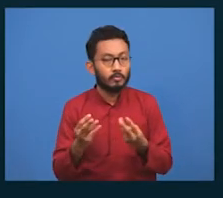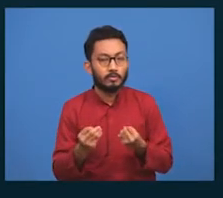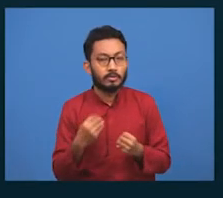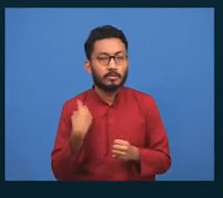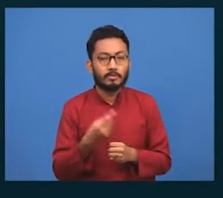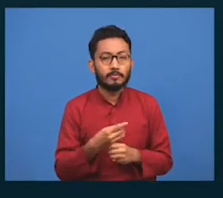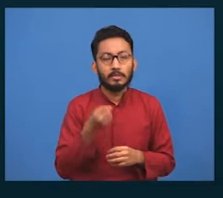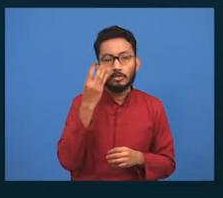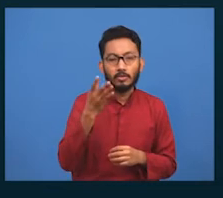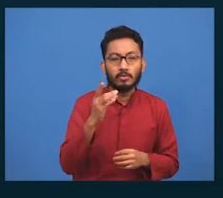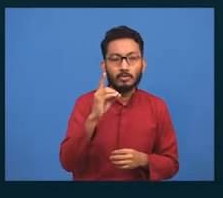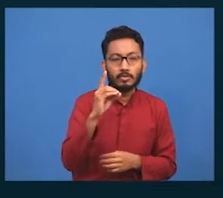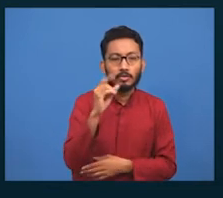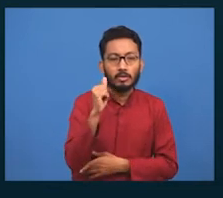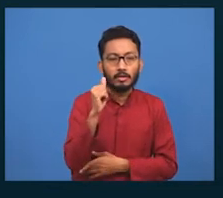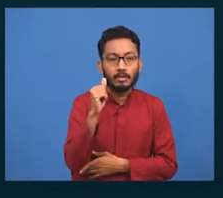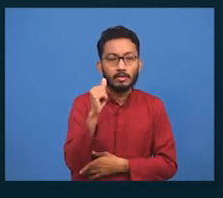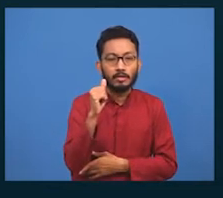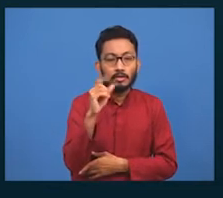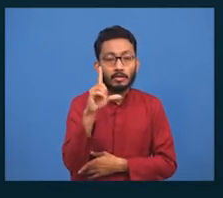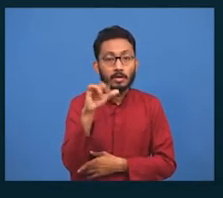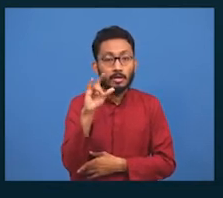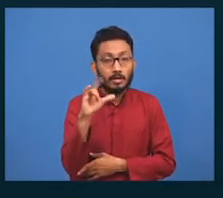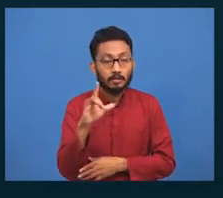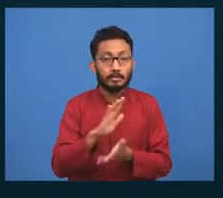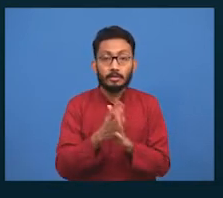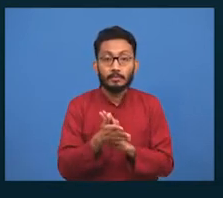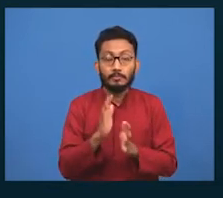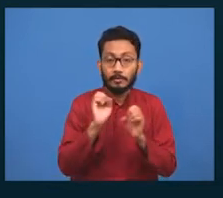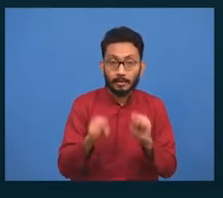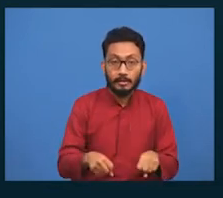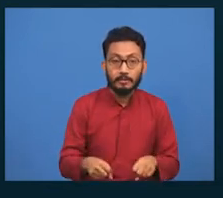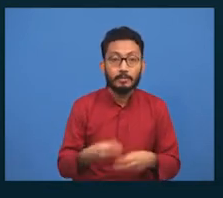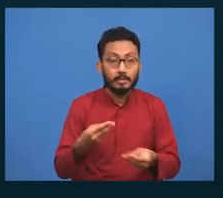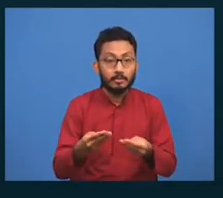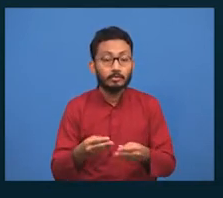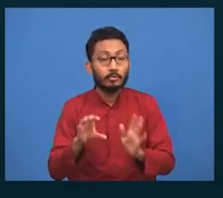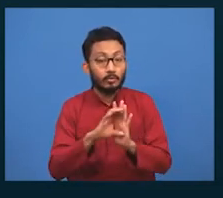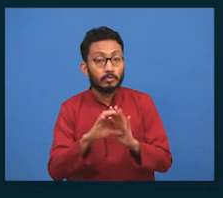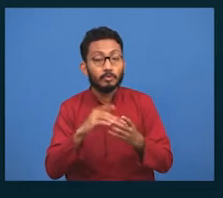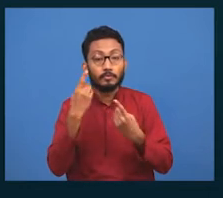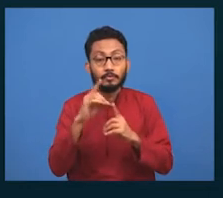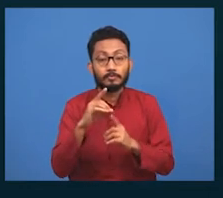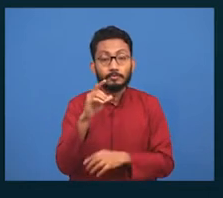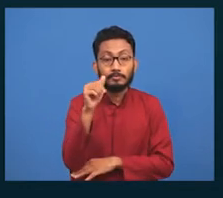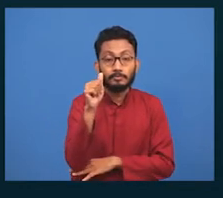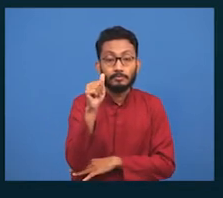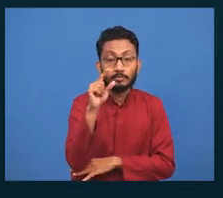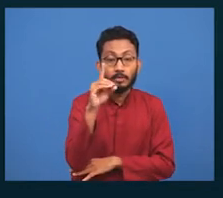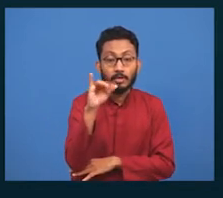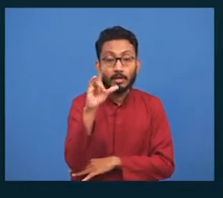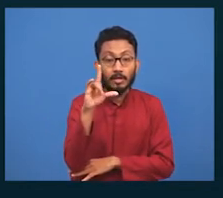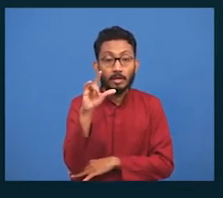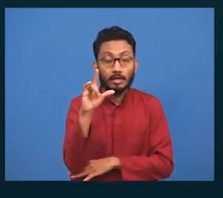dalil. Jadi anda boleh memberikan jawapan berbentuk dalil ataupun huraian lengkap. Jawapan yang